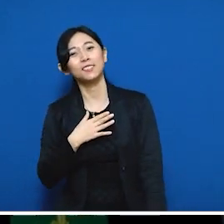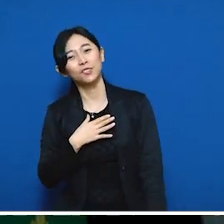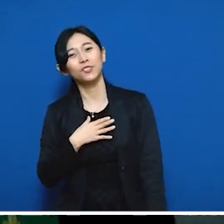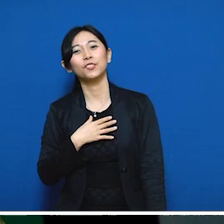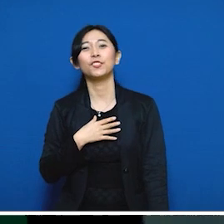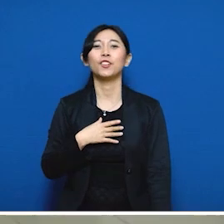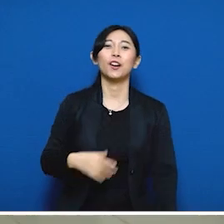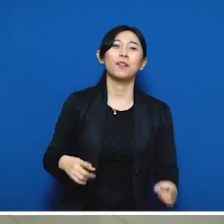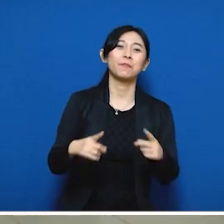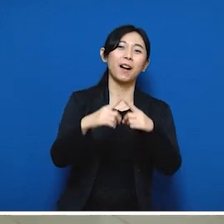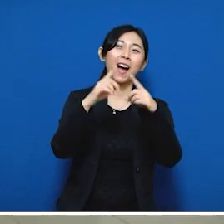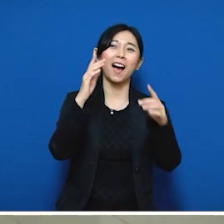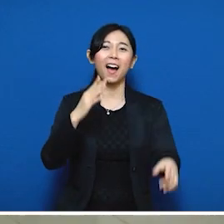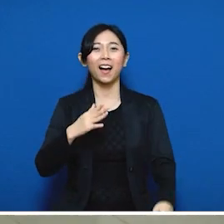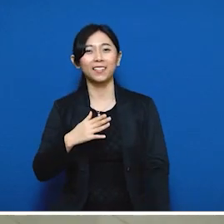keselamatanku.